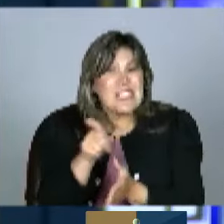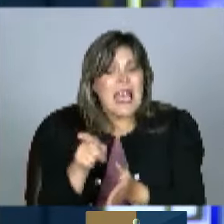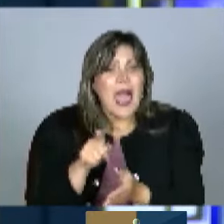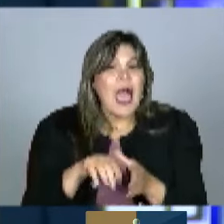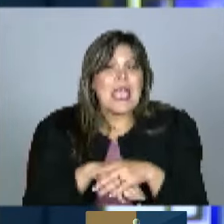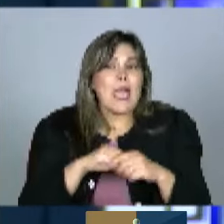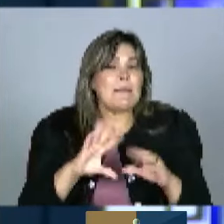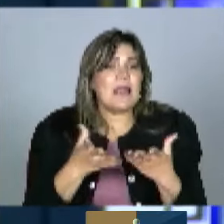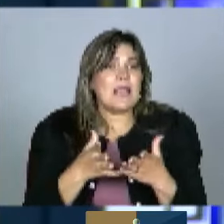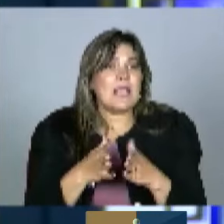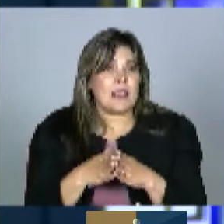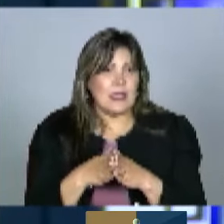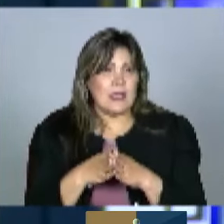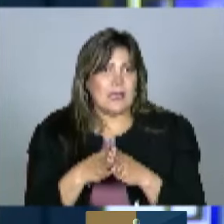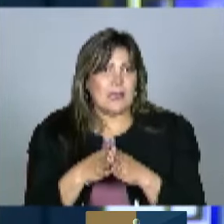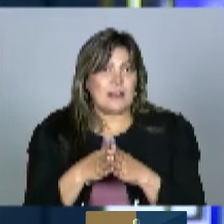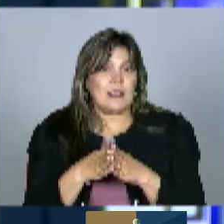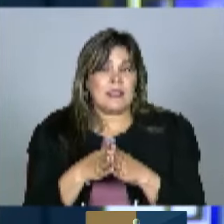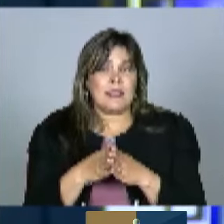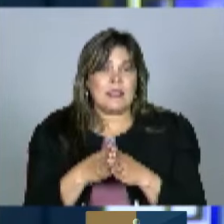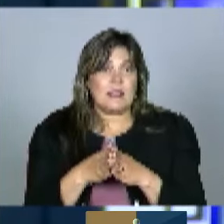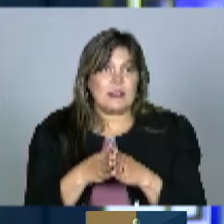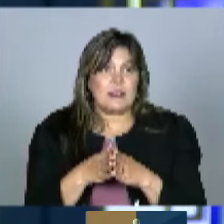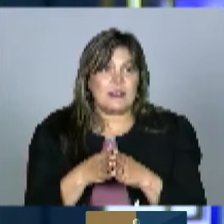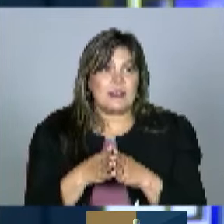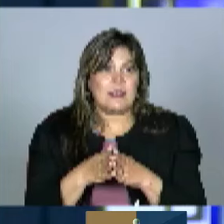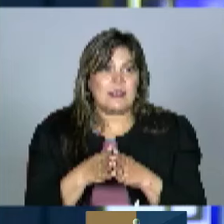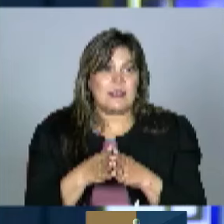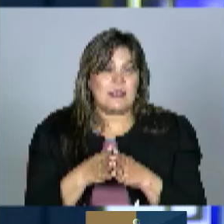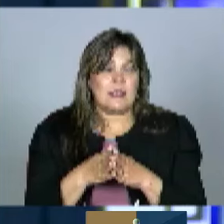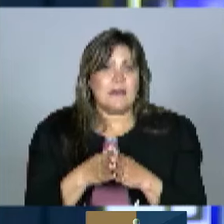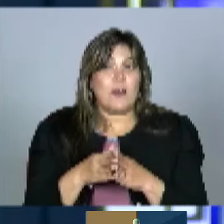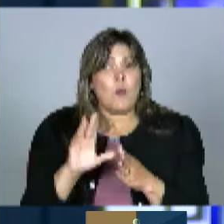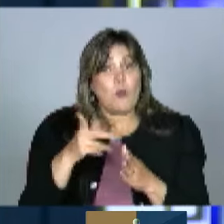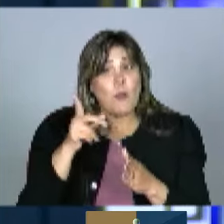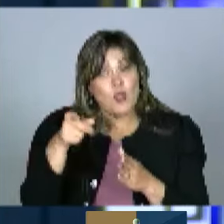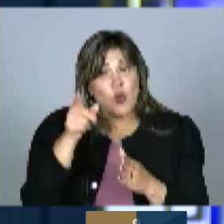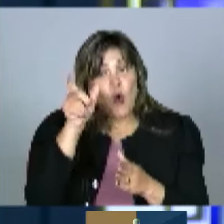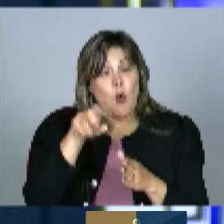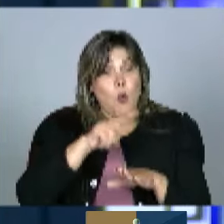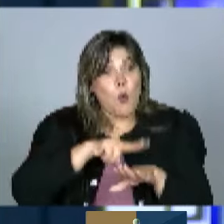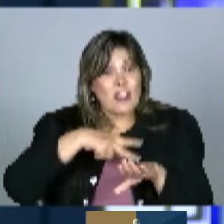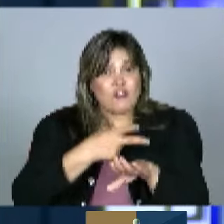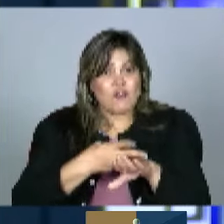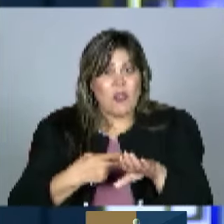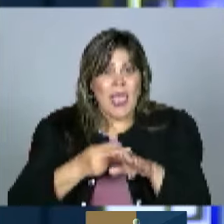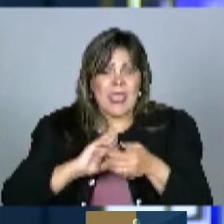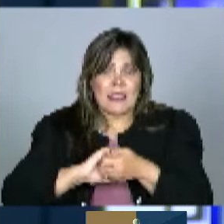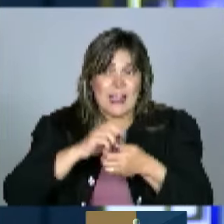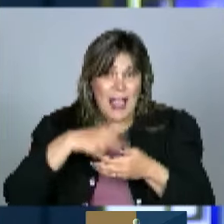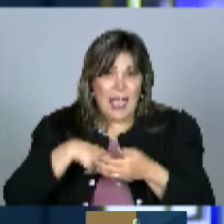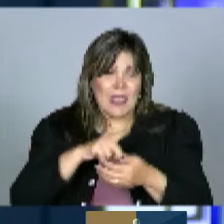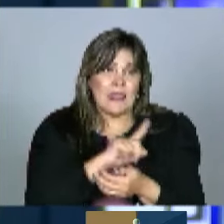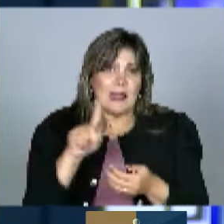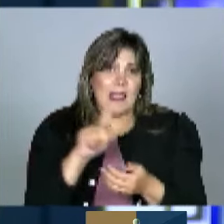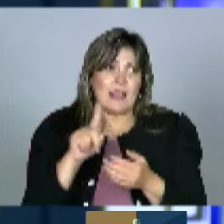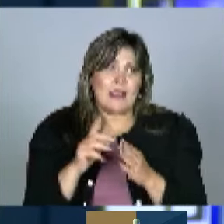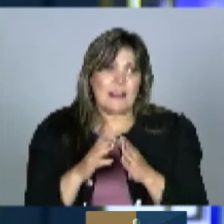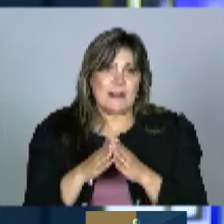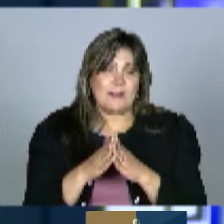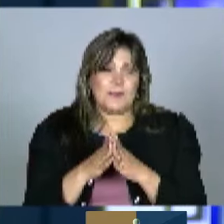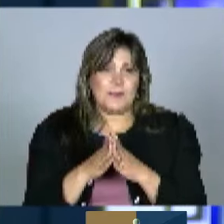اه طب ما تقدريش يا فندم تمضي شاهد على العقد لا هو ما مضاش على العقد فيها مشكله